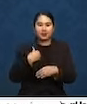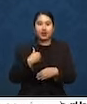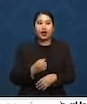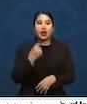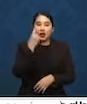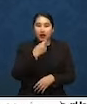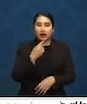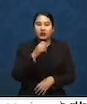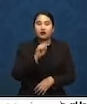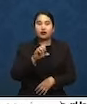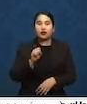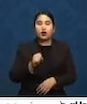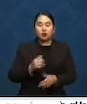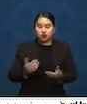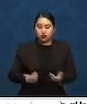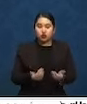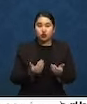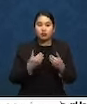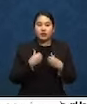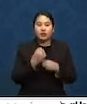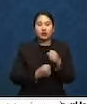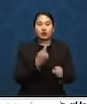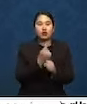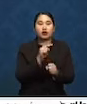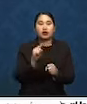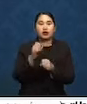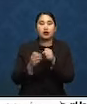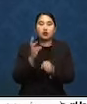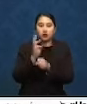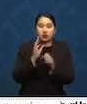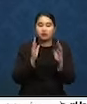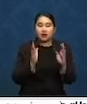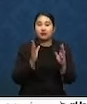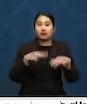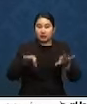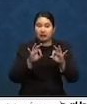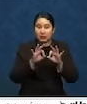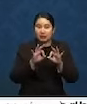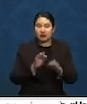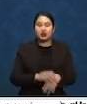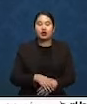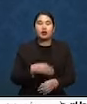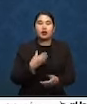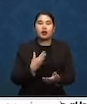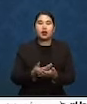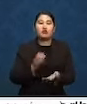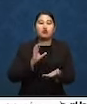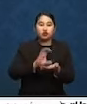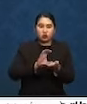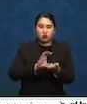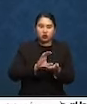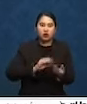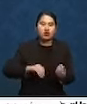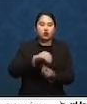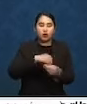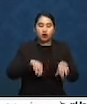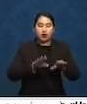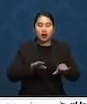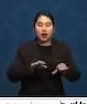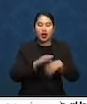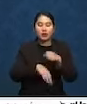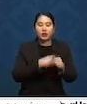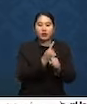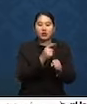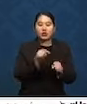ลูกจำไว้นะครับ 1-6ขวบเนี่ยสำคัญมากเราลลงทุนในเด็กถึง 6ขวบเนี่ยให้ผลตอบ